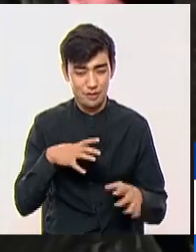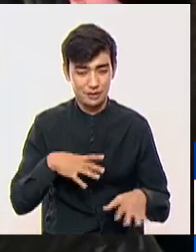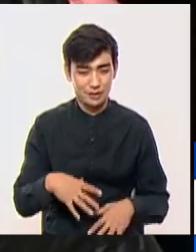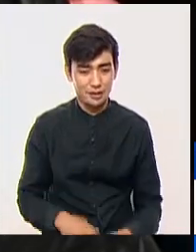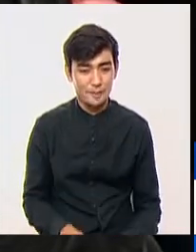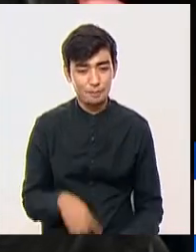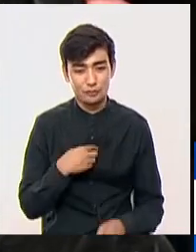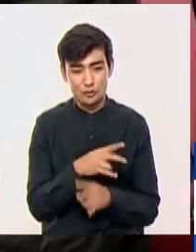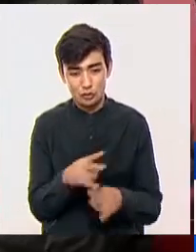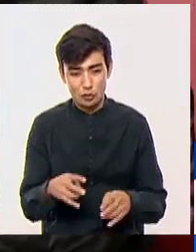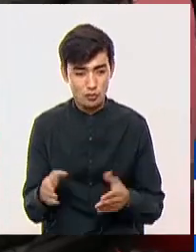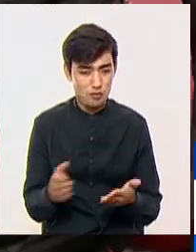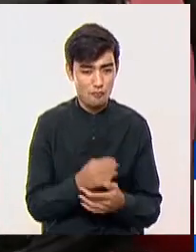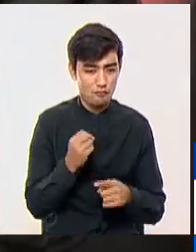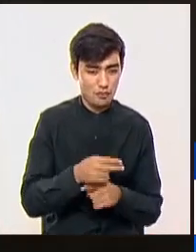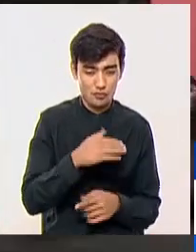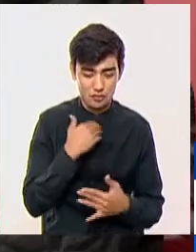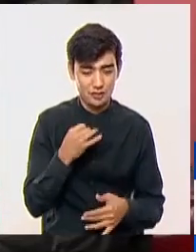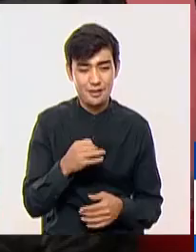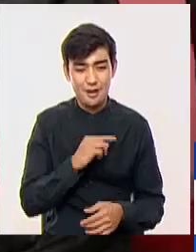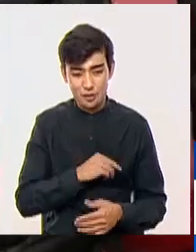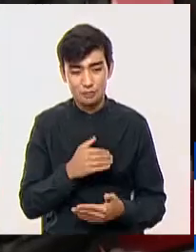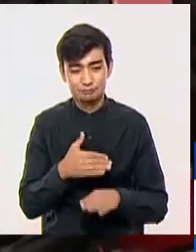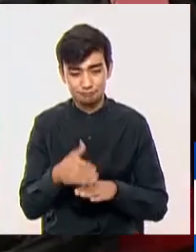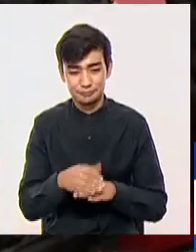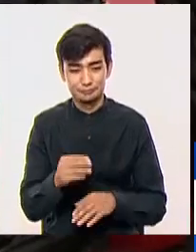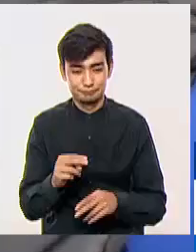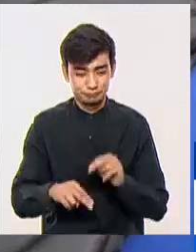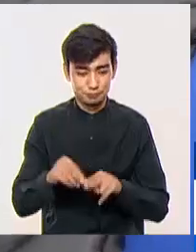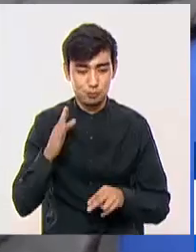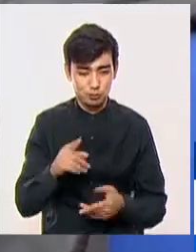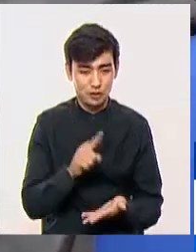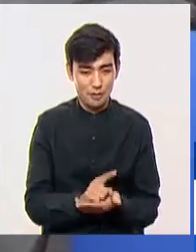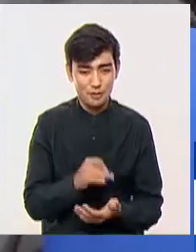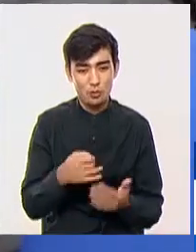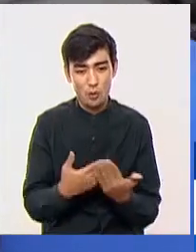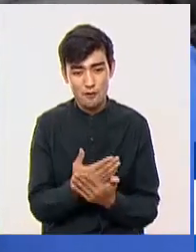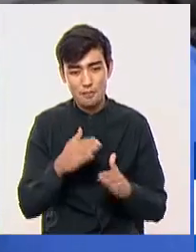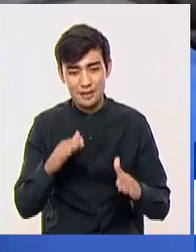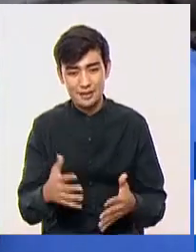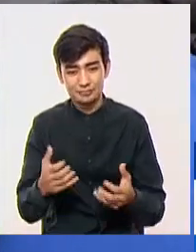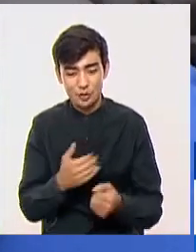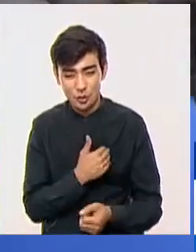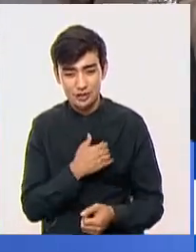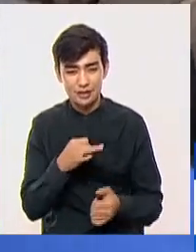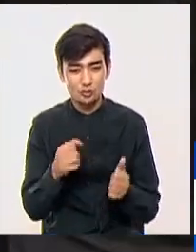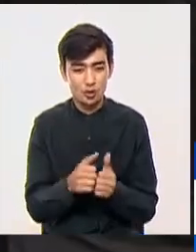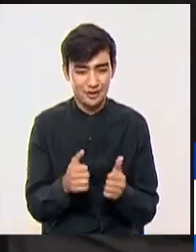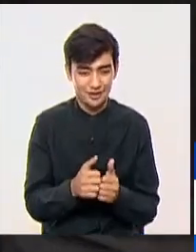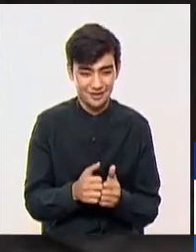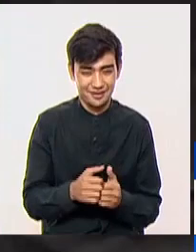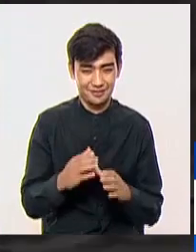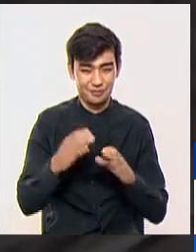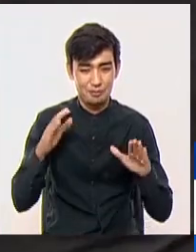бері тартып отырған жоқпыз деген басшы жұмыс кезең-кезеңмен іске асатынын жеткізді. Ал саудагерлер жаңа павильоннан орын алуда, көрші ғимараттан бутик